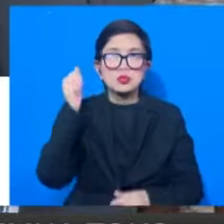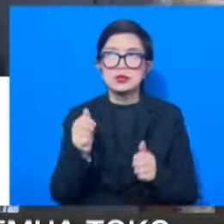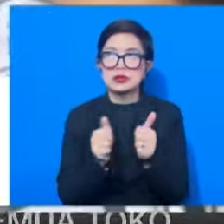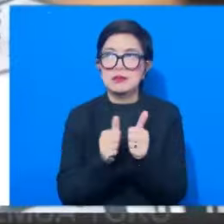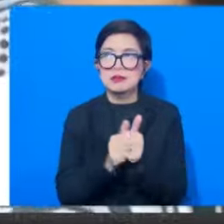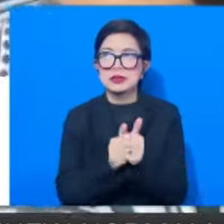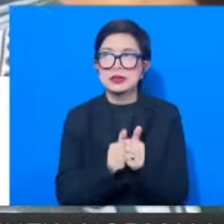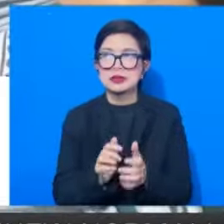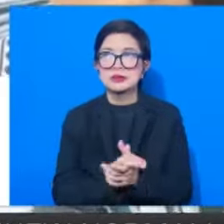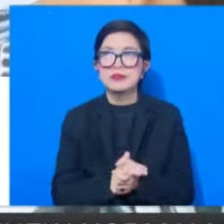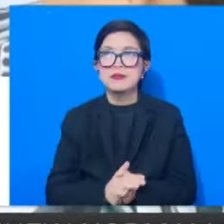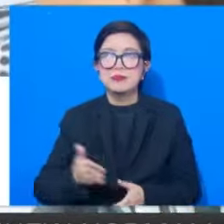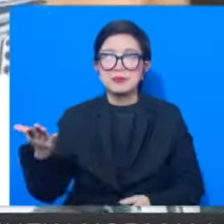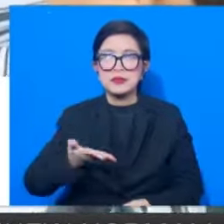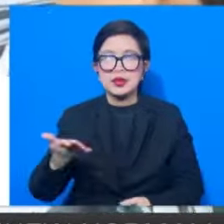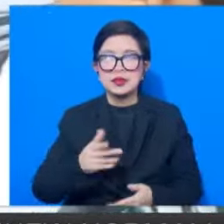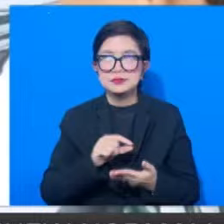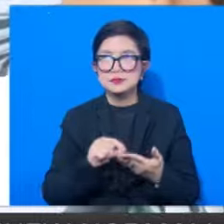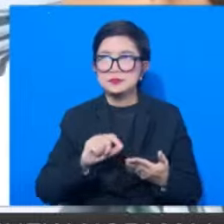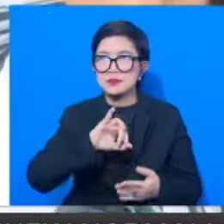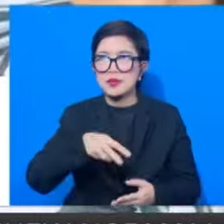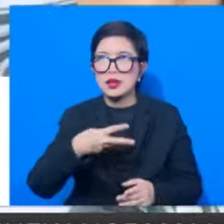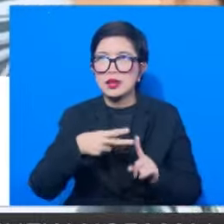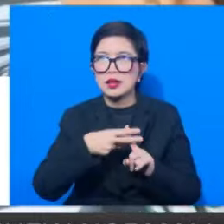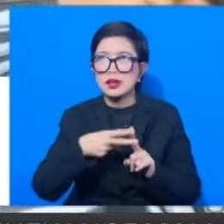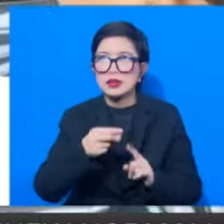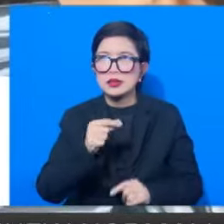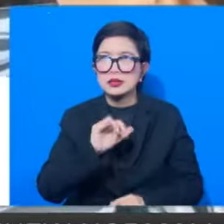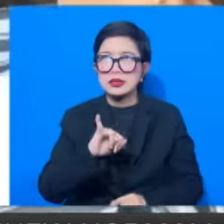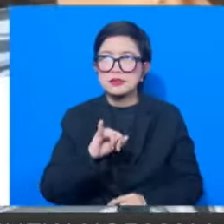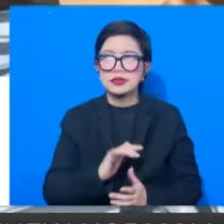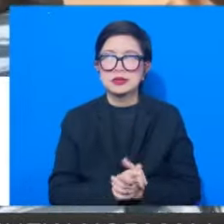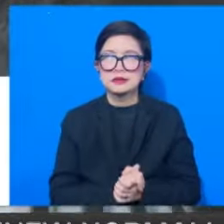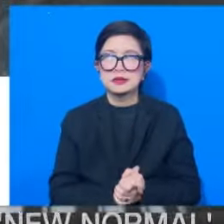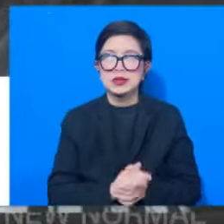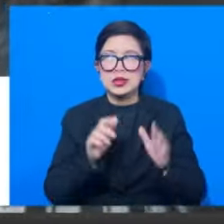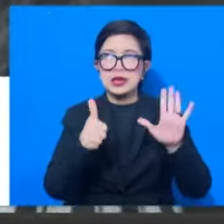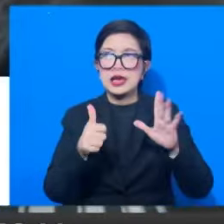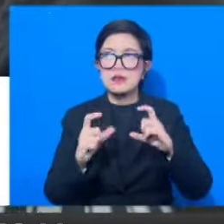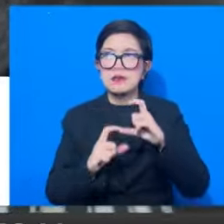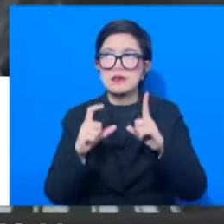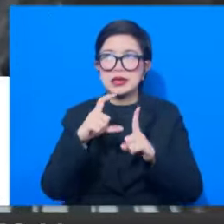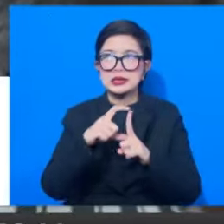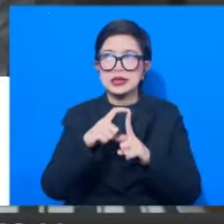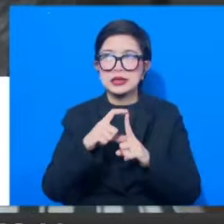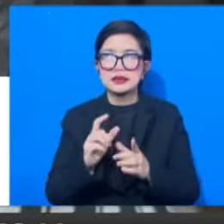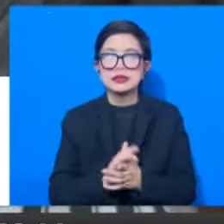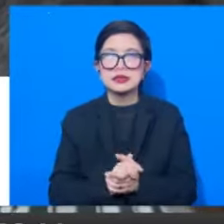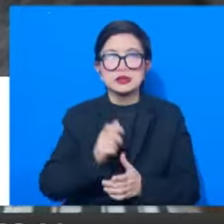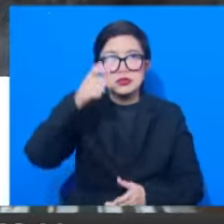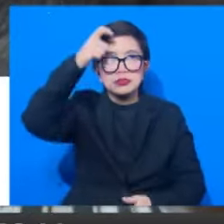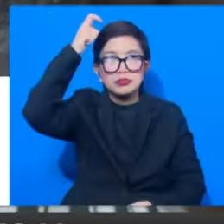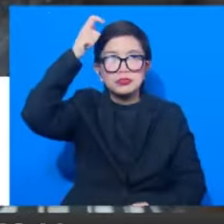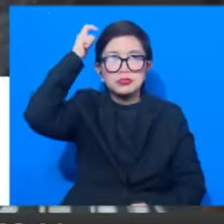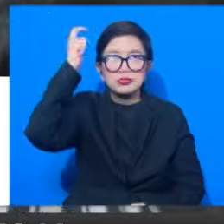Salah satu pelanggan bernama Jeffrey, siswa kelas 6 sekolah dasar negeri Kota Pasuruan, mengaku memangkas rambut karena diminta oleh sang